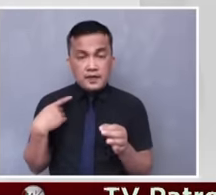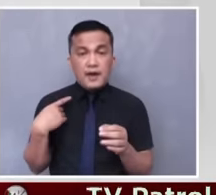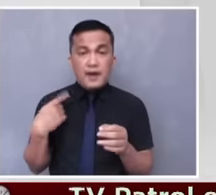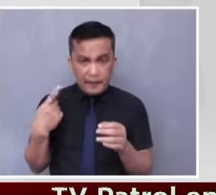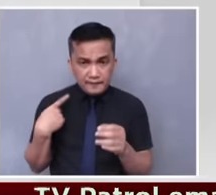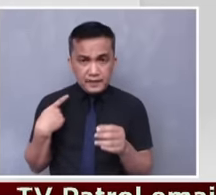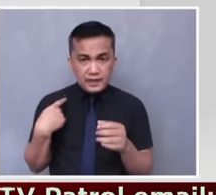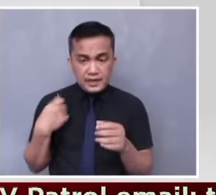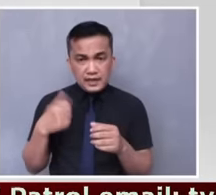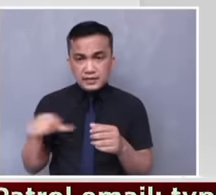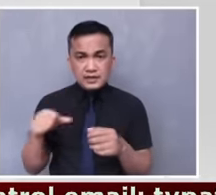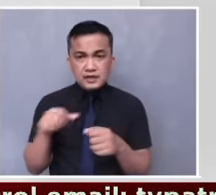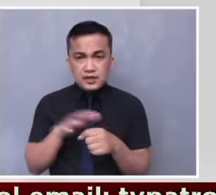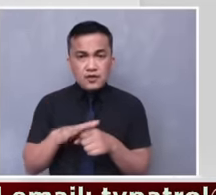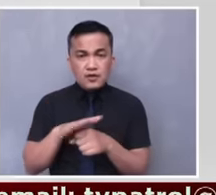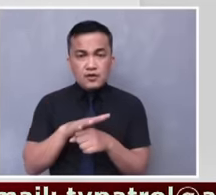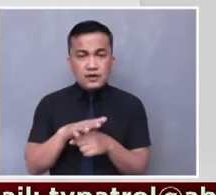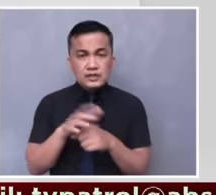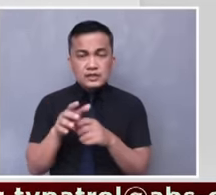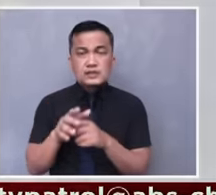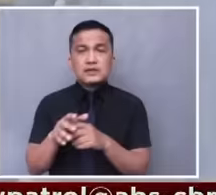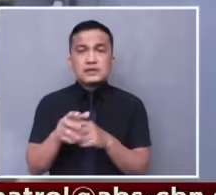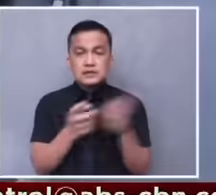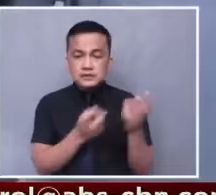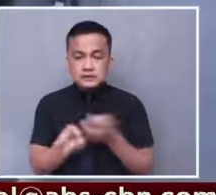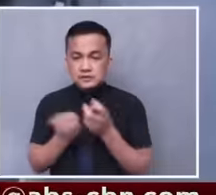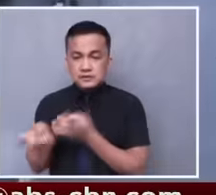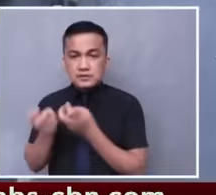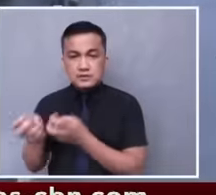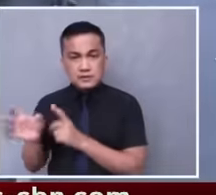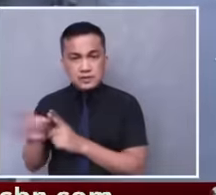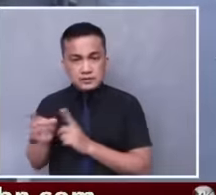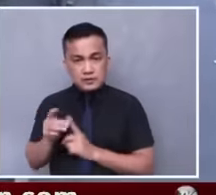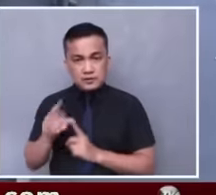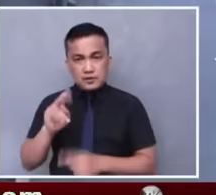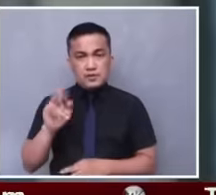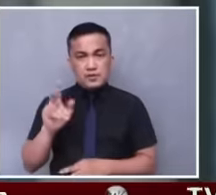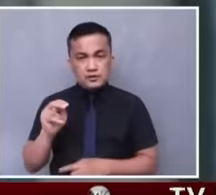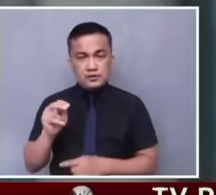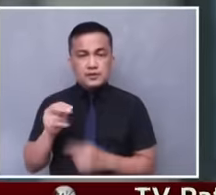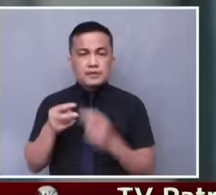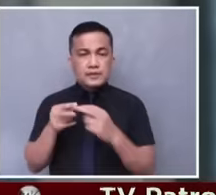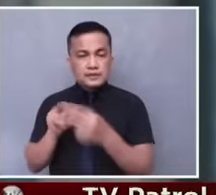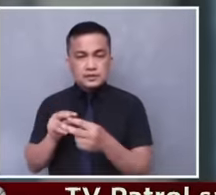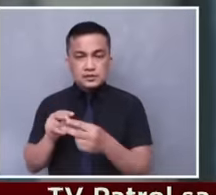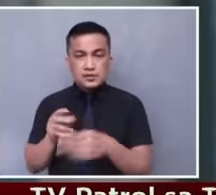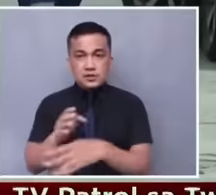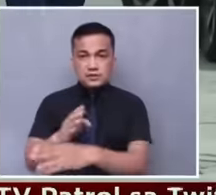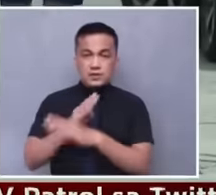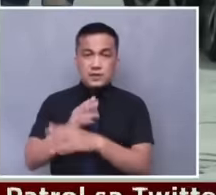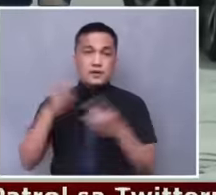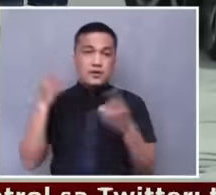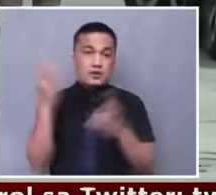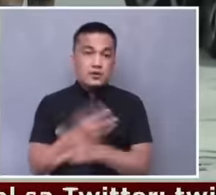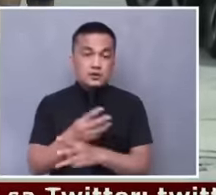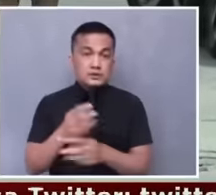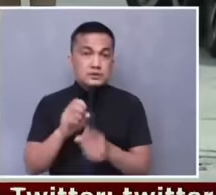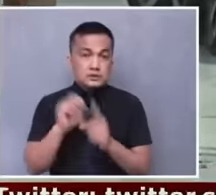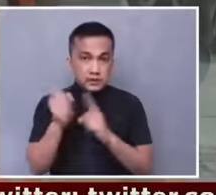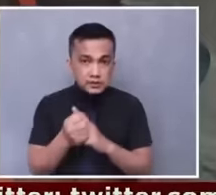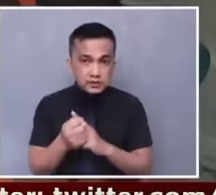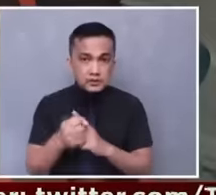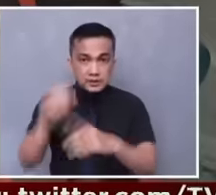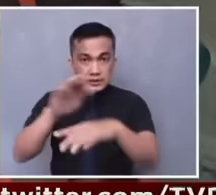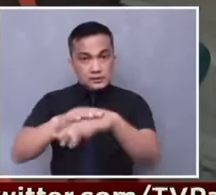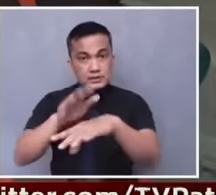local transmission of this Omicron variant. Para maiwasang umabot sa worst-case scenario, paalala ng